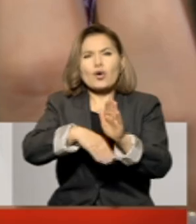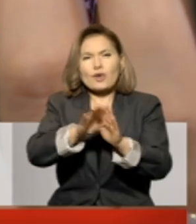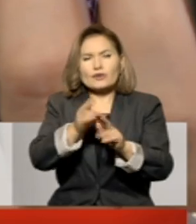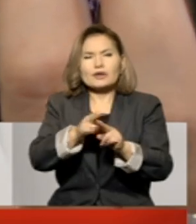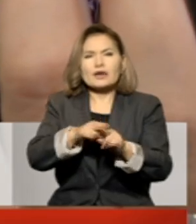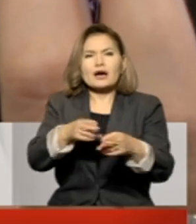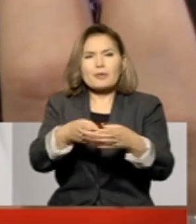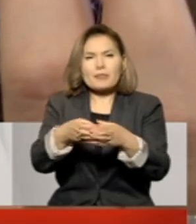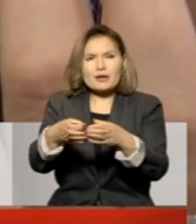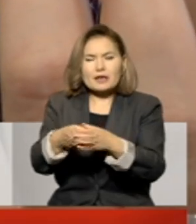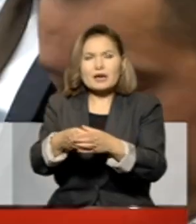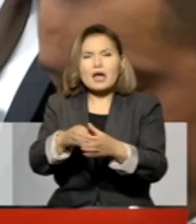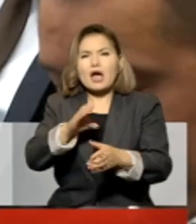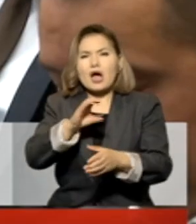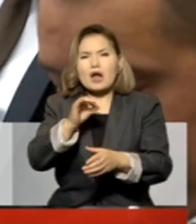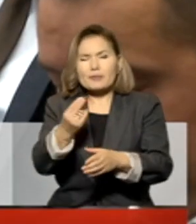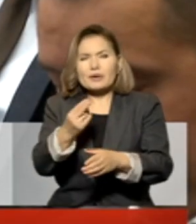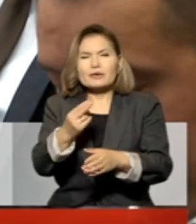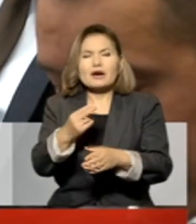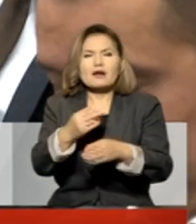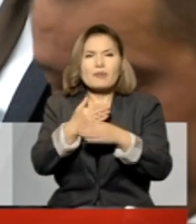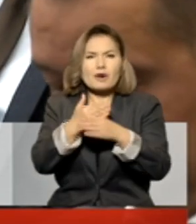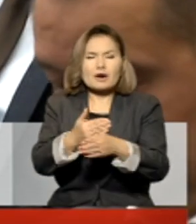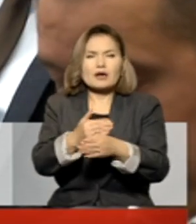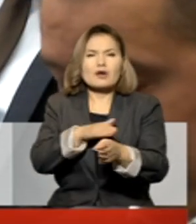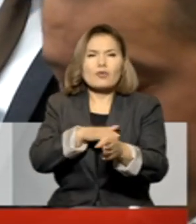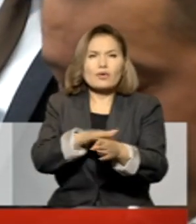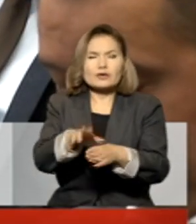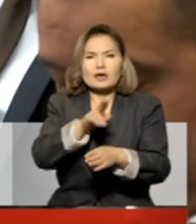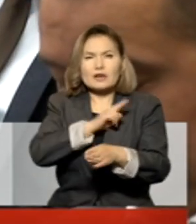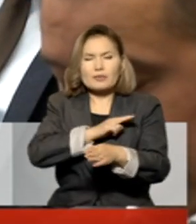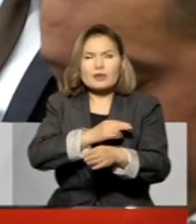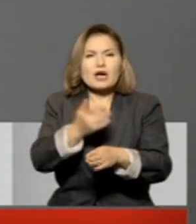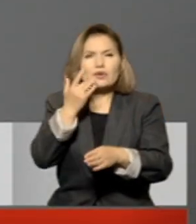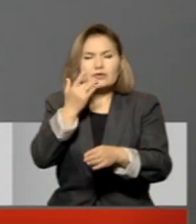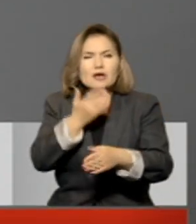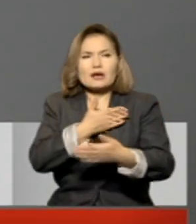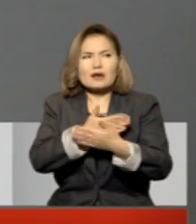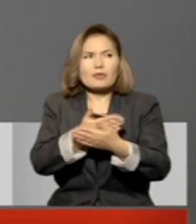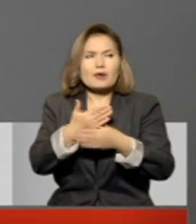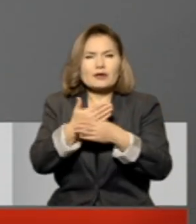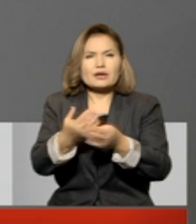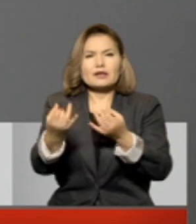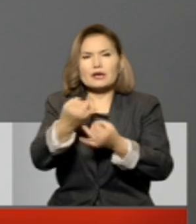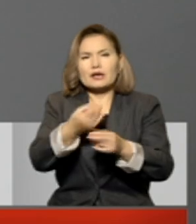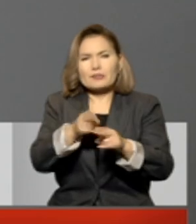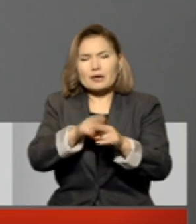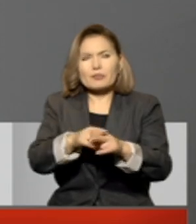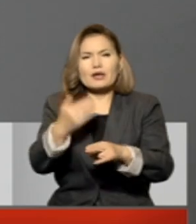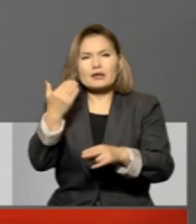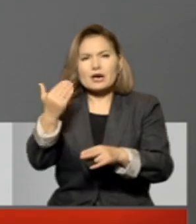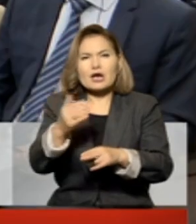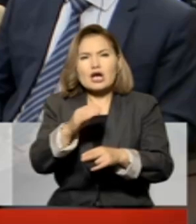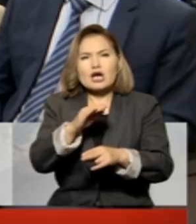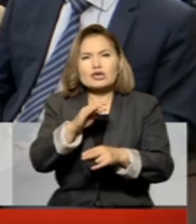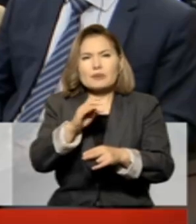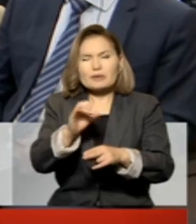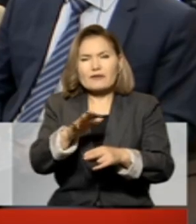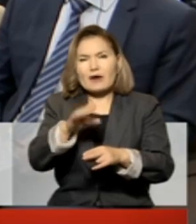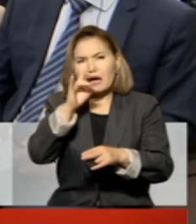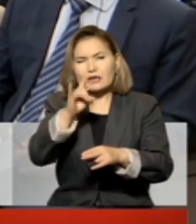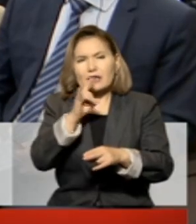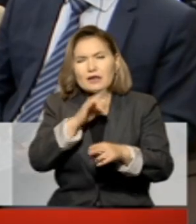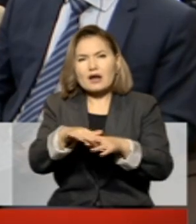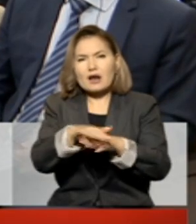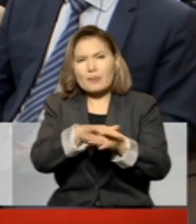нығайту, сондай-ақ компанияларды әлеуметтік бастамаларды іске асыруға ынталандыру тәсілдері талқыланды. Өз сөзінде Болат Жәмішев